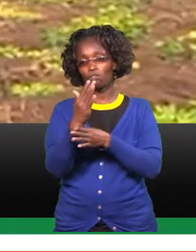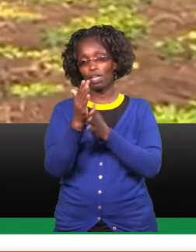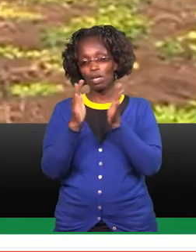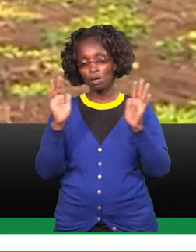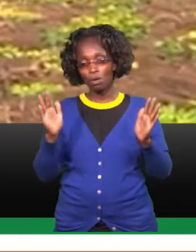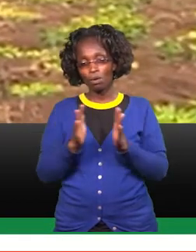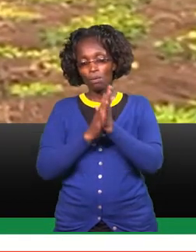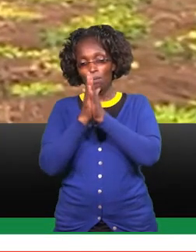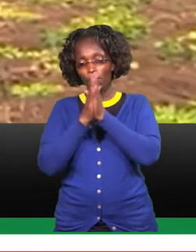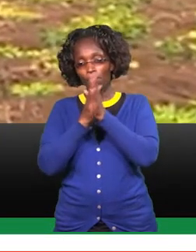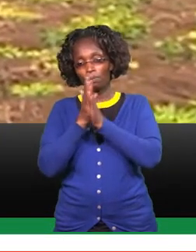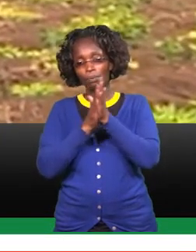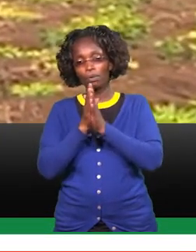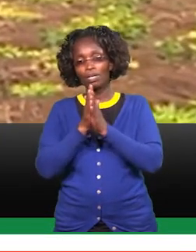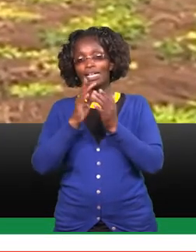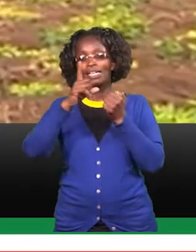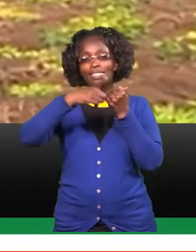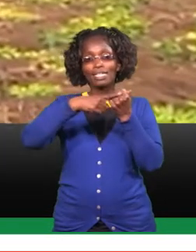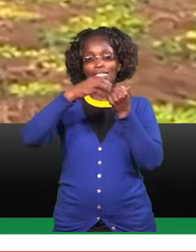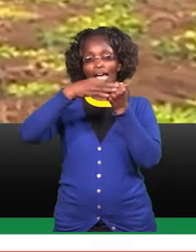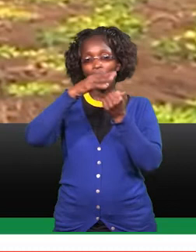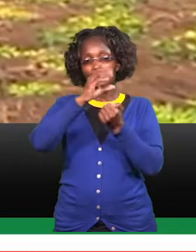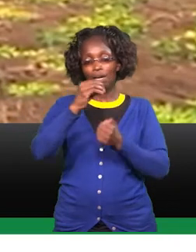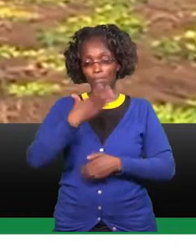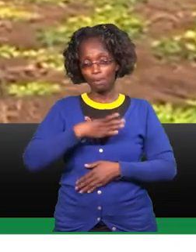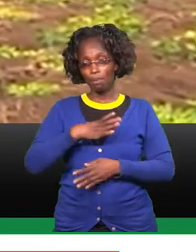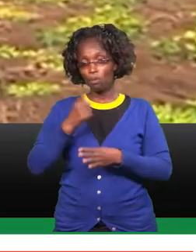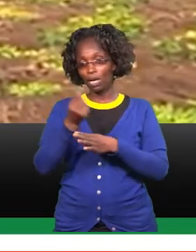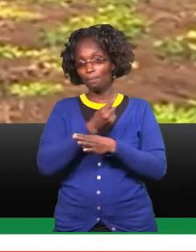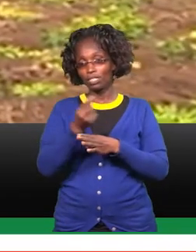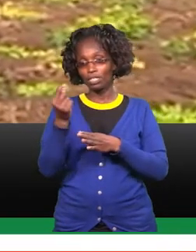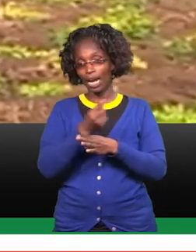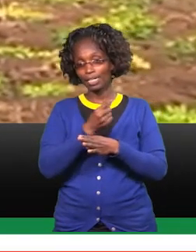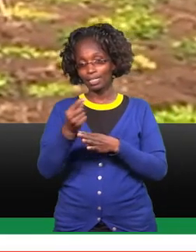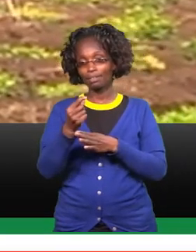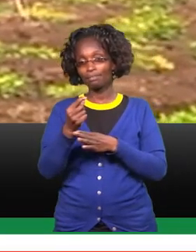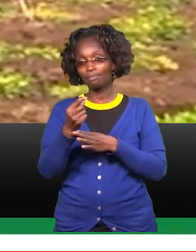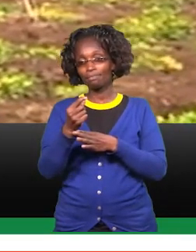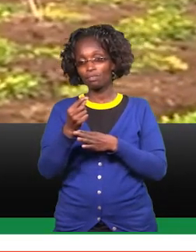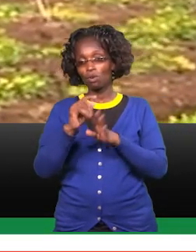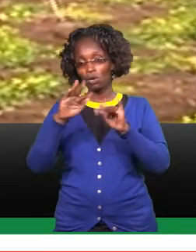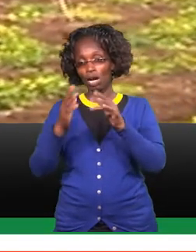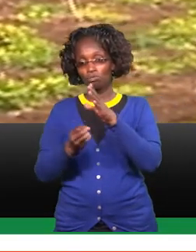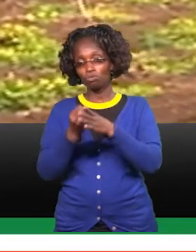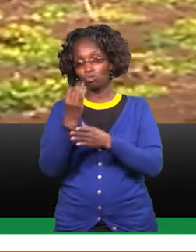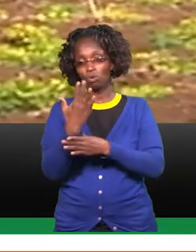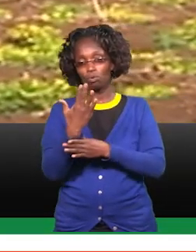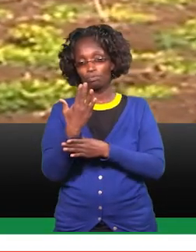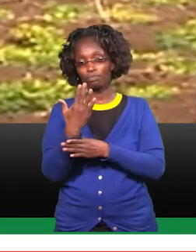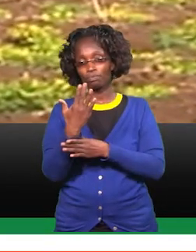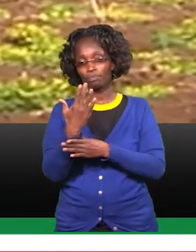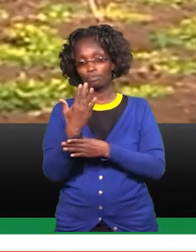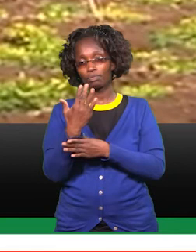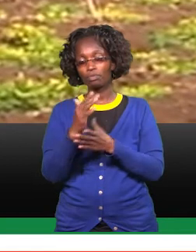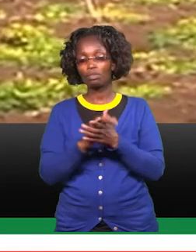kuweka contract na wakulima 660 watulimie groundnut na pigeon peas ile ya 3 months, na